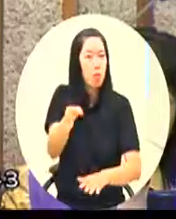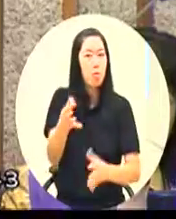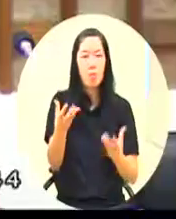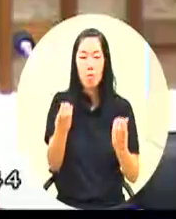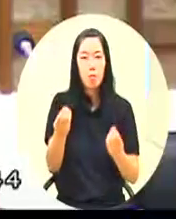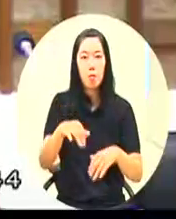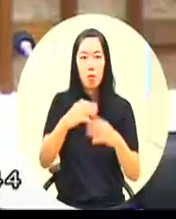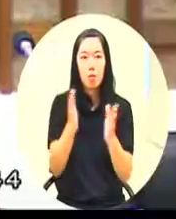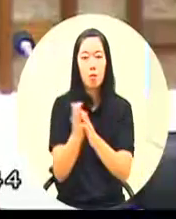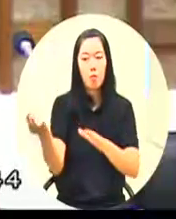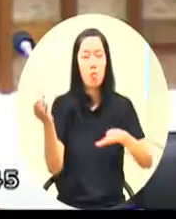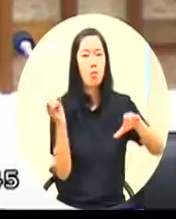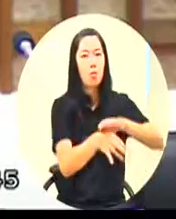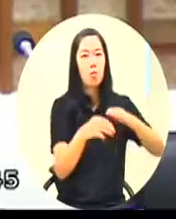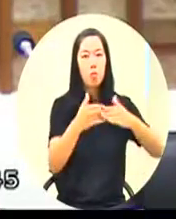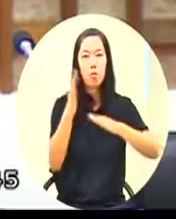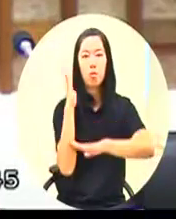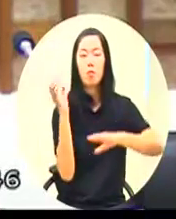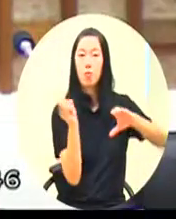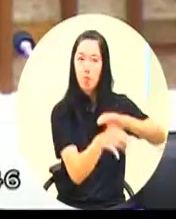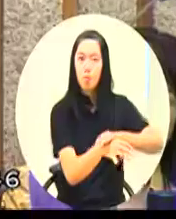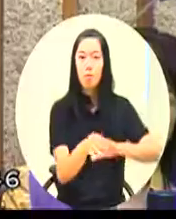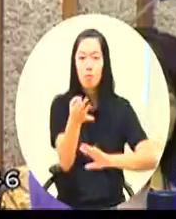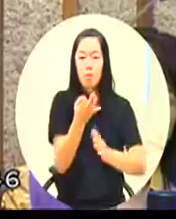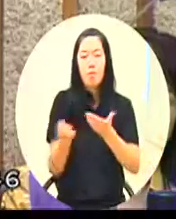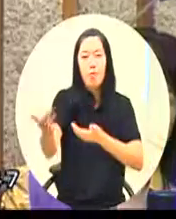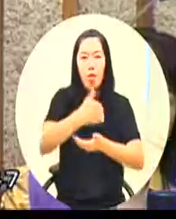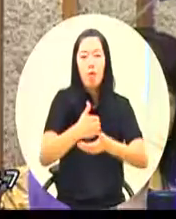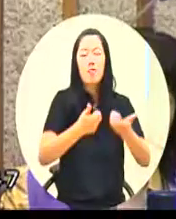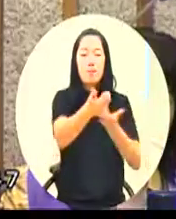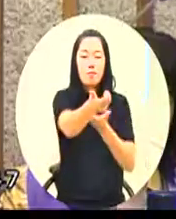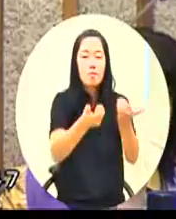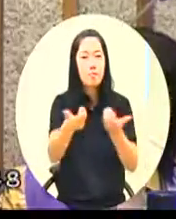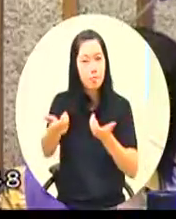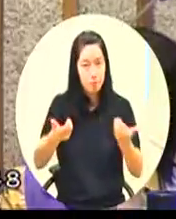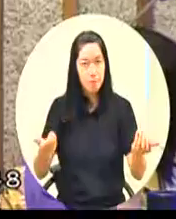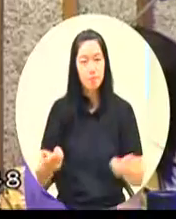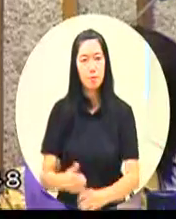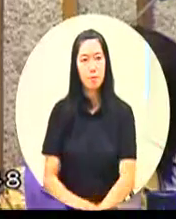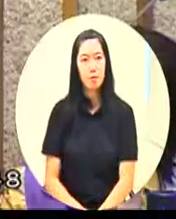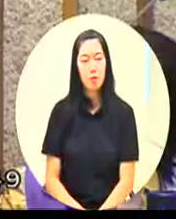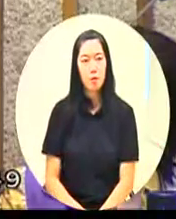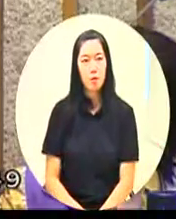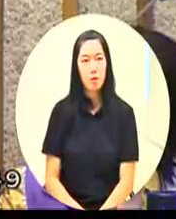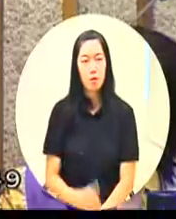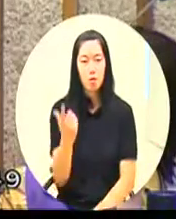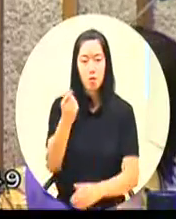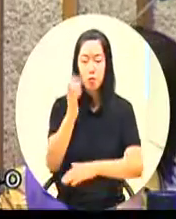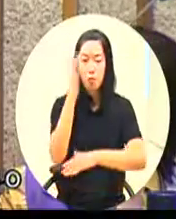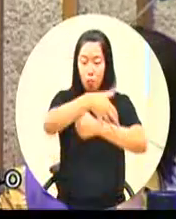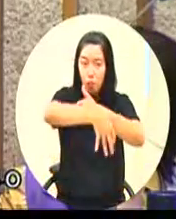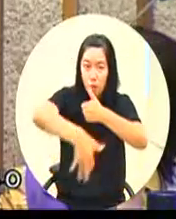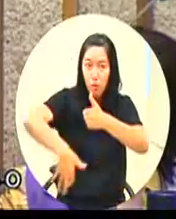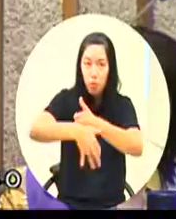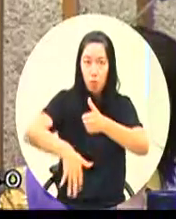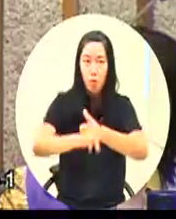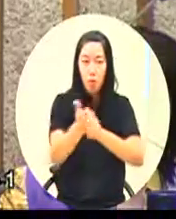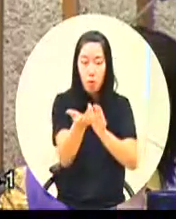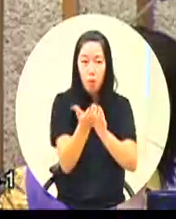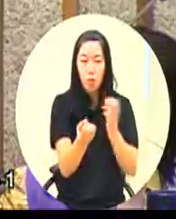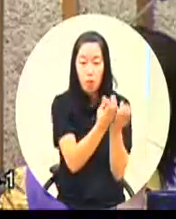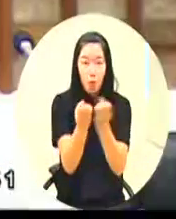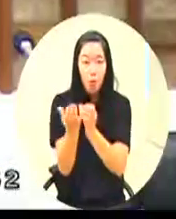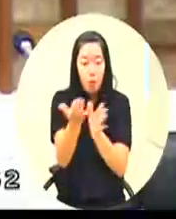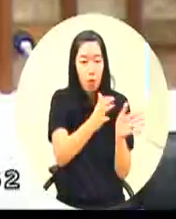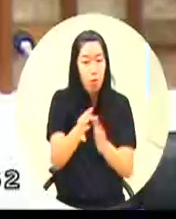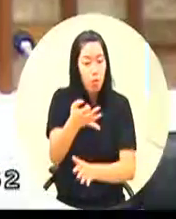都编在市政府？ 对，市政府统筹来应用这样子。 应该不是各局各处都有灾害准备金吗？ 没有。 好，那